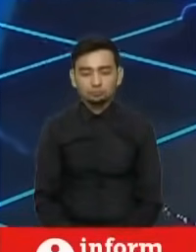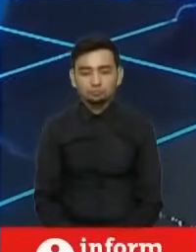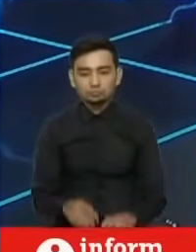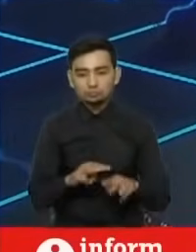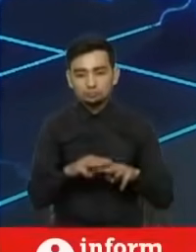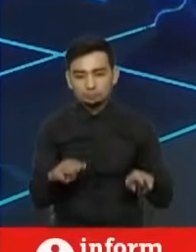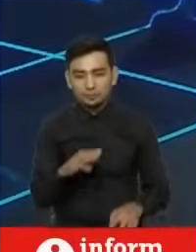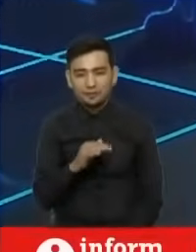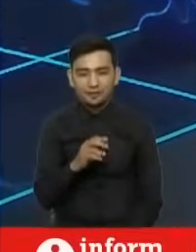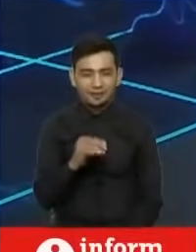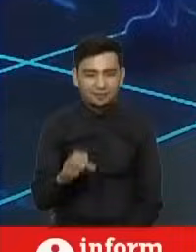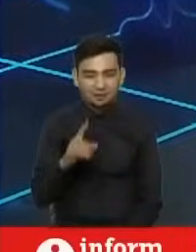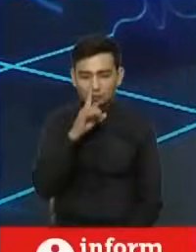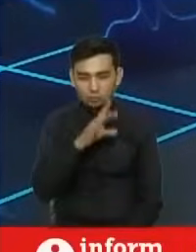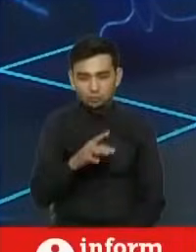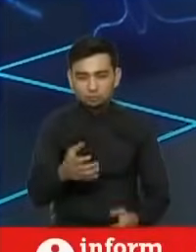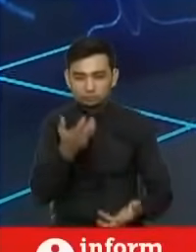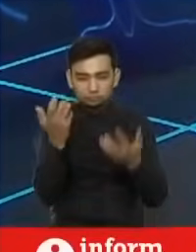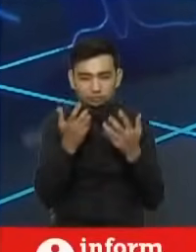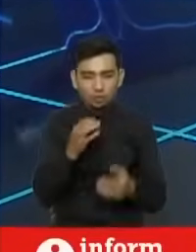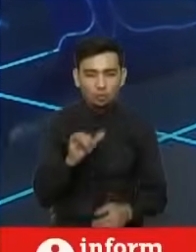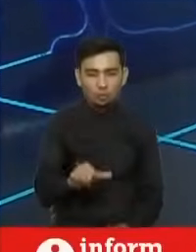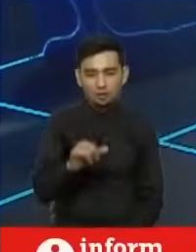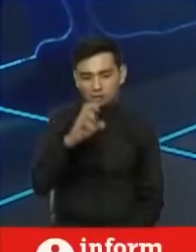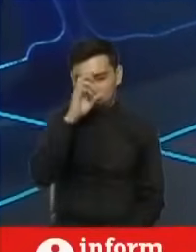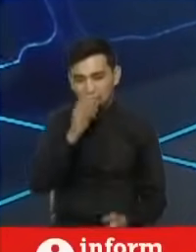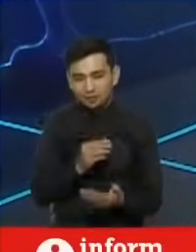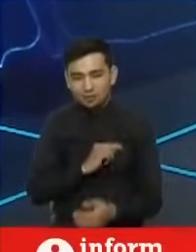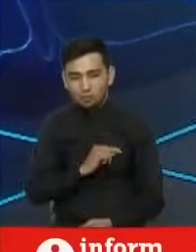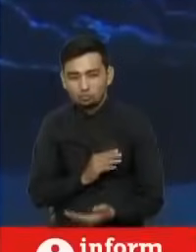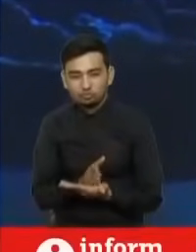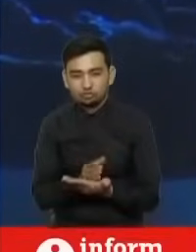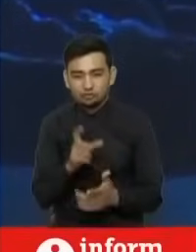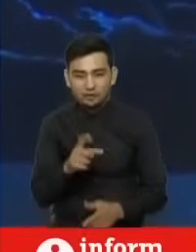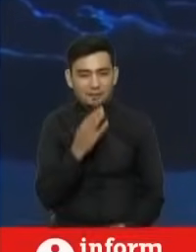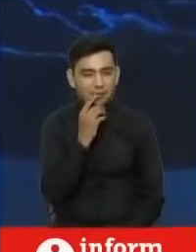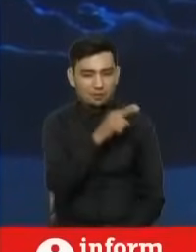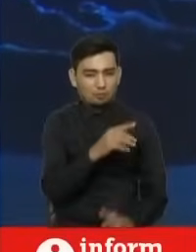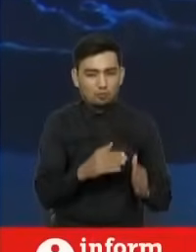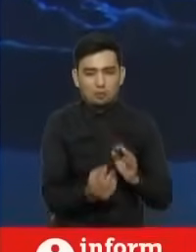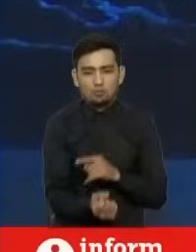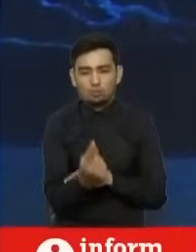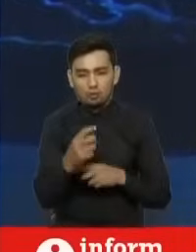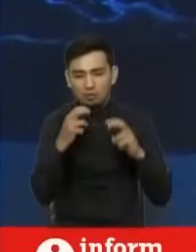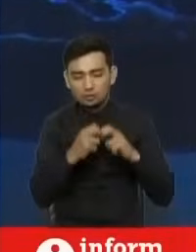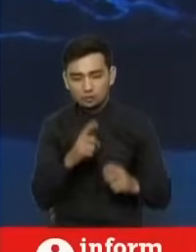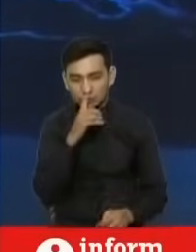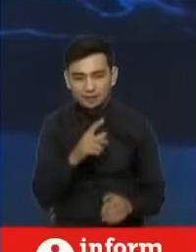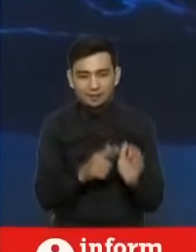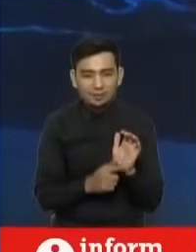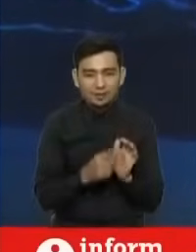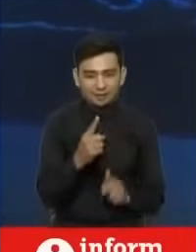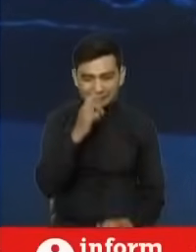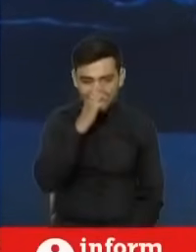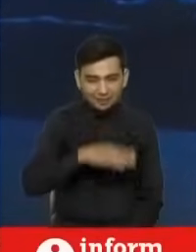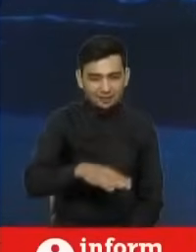Министерство финансов не будут выяснять, откуда у чиновников имущество за рубежом. Недвижимость в 71 стране